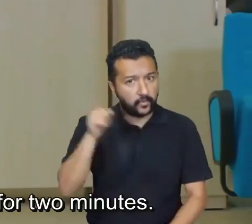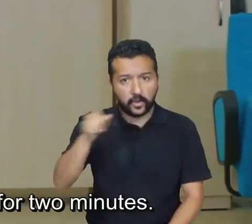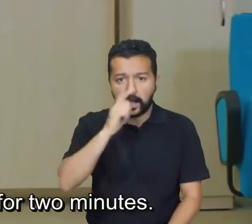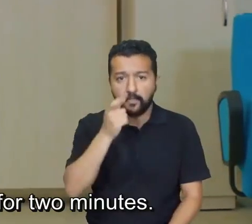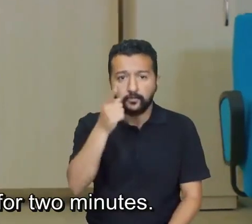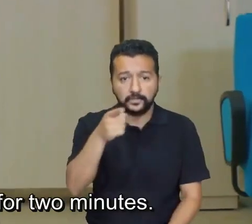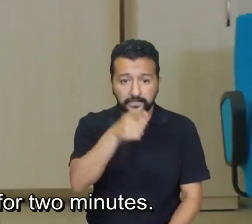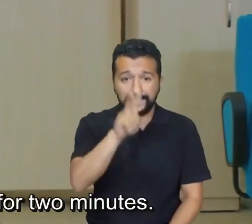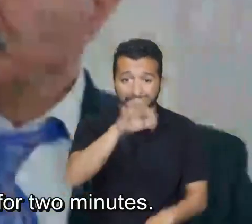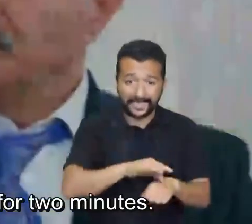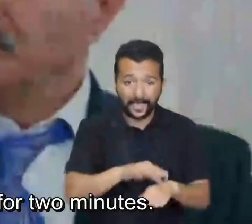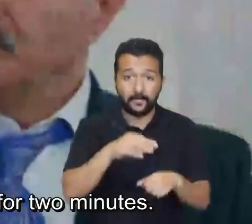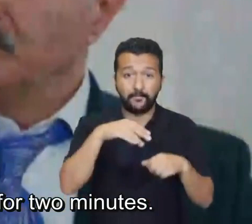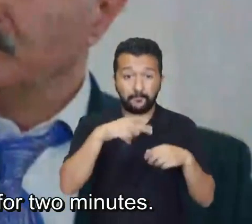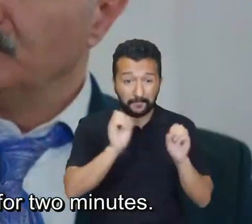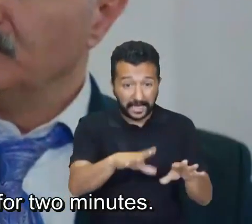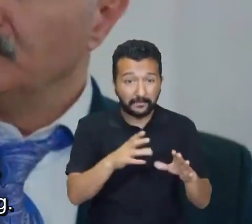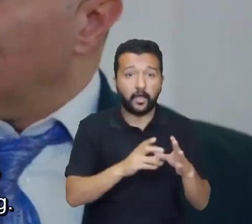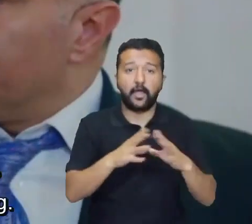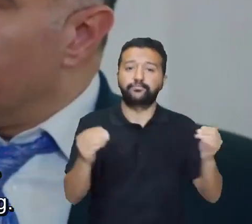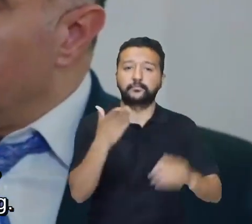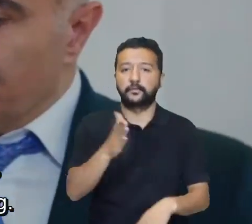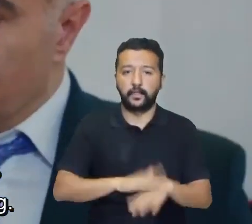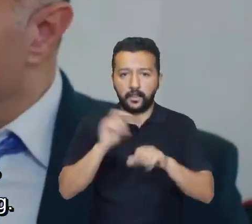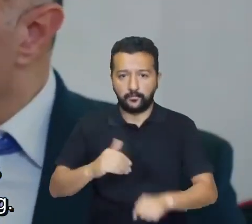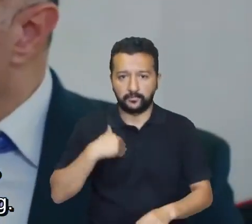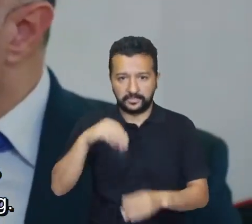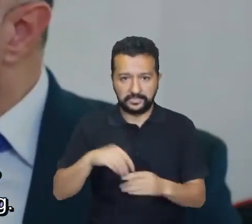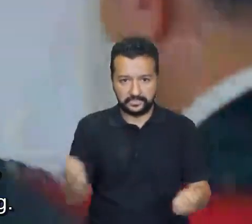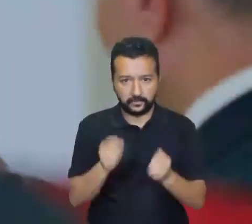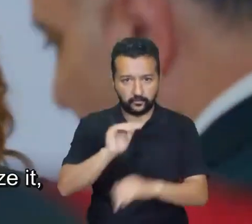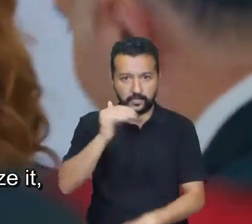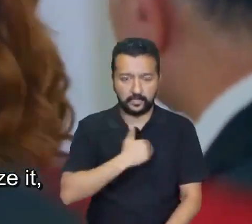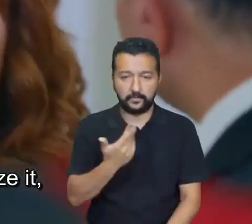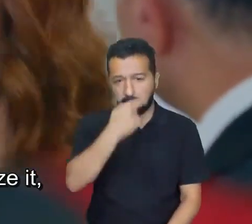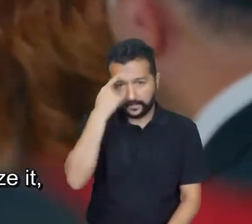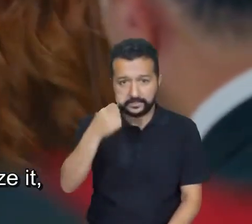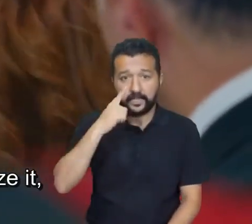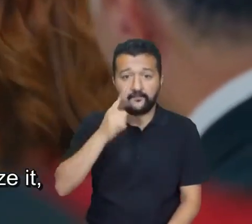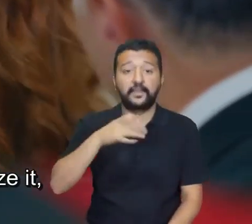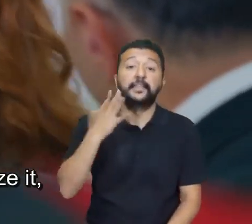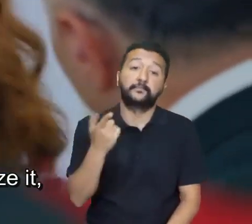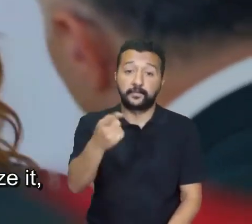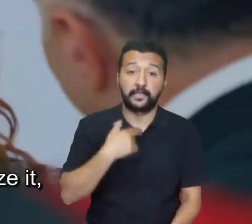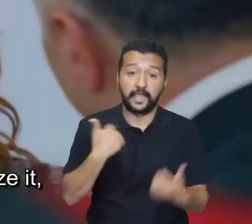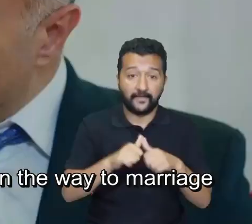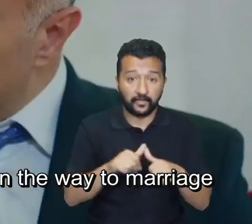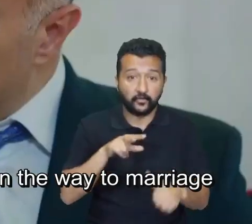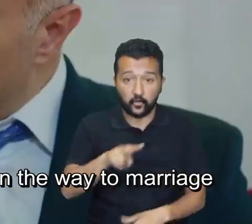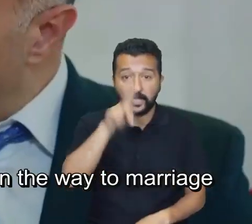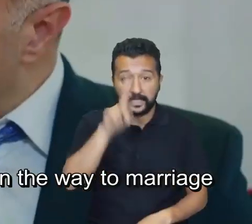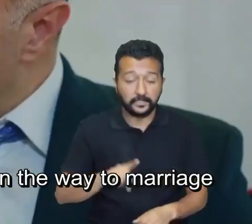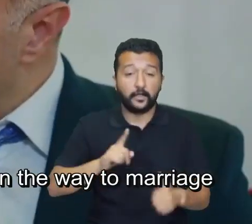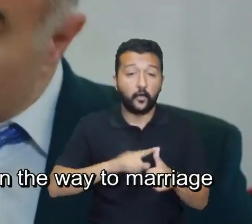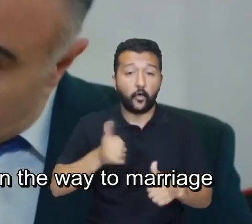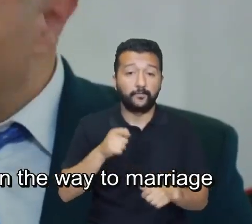ya? Yani seni 2 dakika boş bırakmaya gelmiyor. Ne yapıyorum? Bizim için çalışıyorum hayatım. Belki sen farkında değilsin ama evlilik yolunda ilk